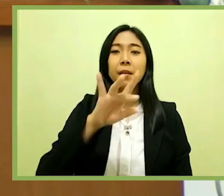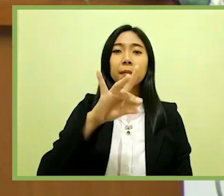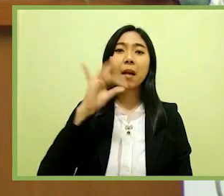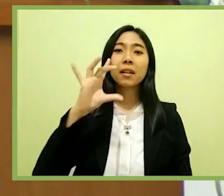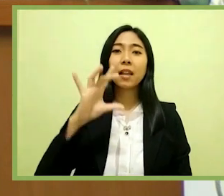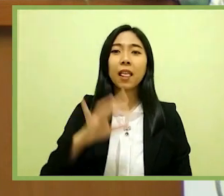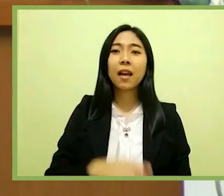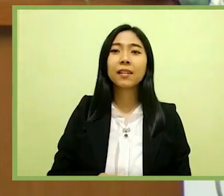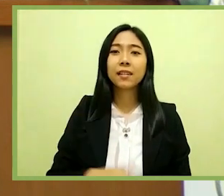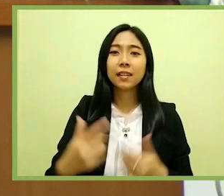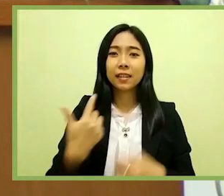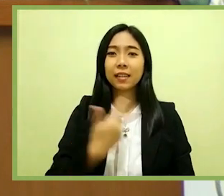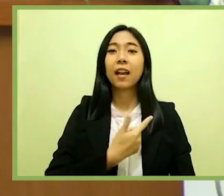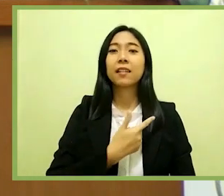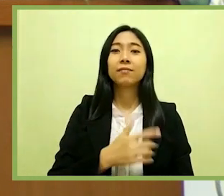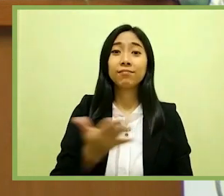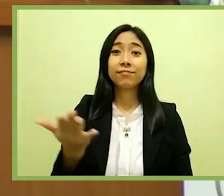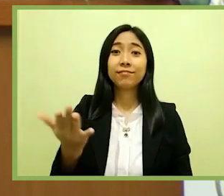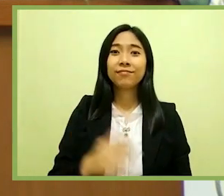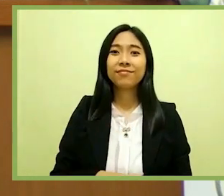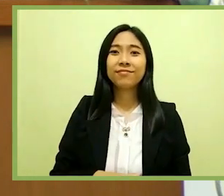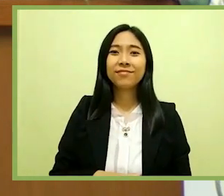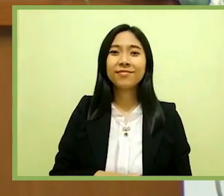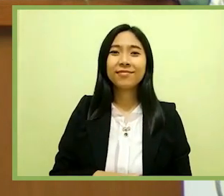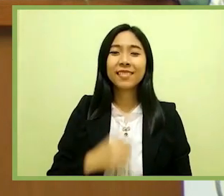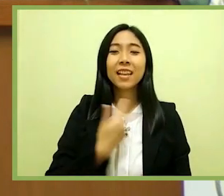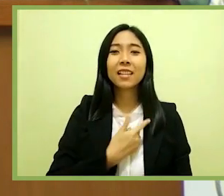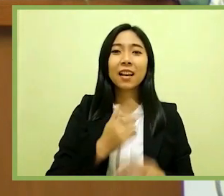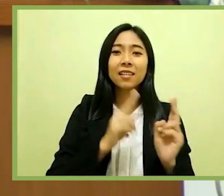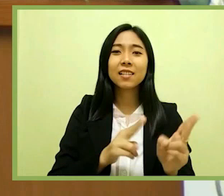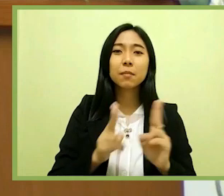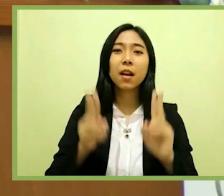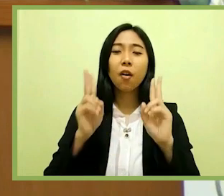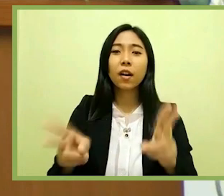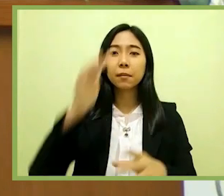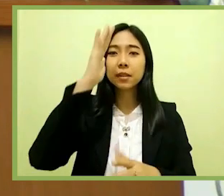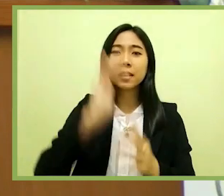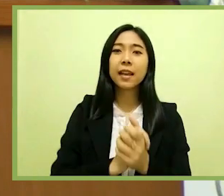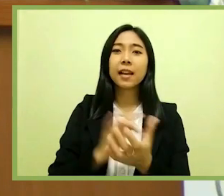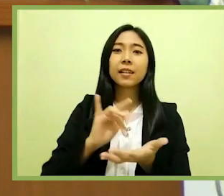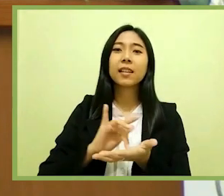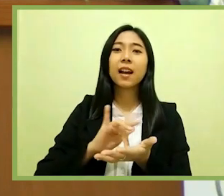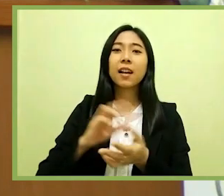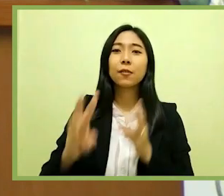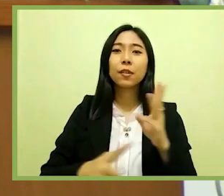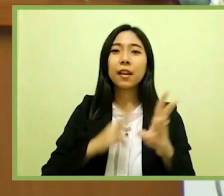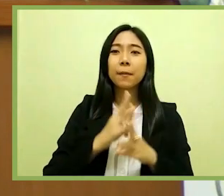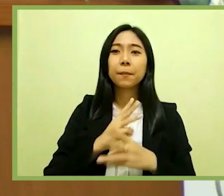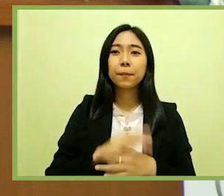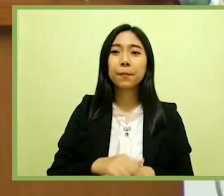panggilan serta keberadaan diri kita sebagai orang percaya di tengah-tengah dunia.